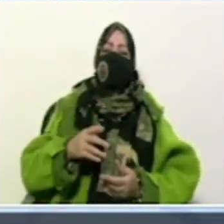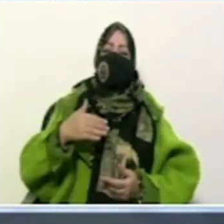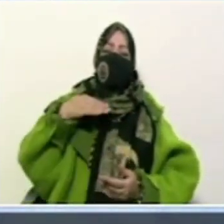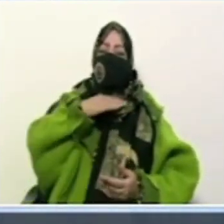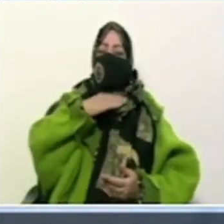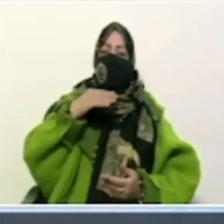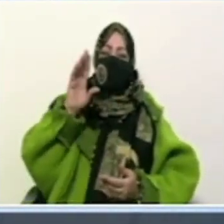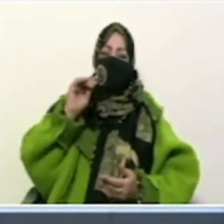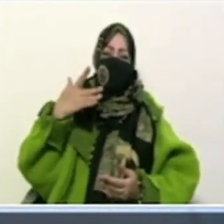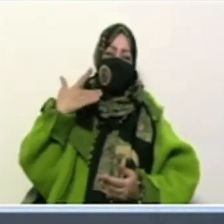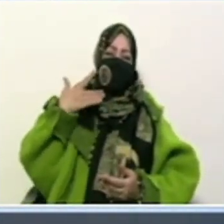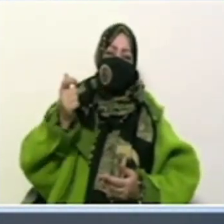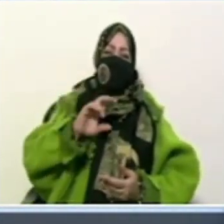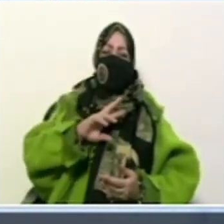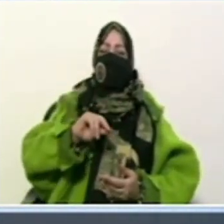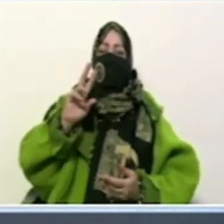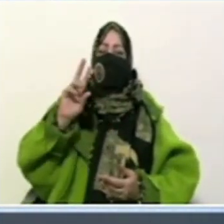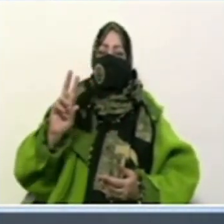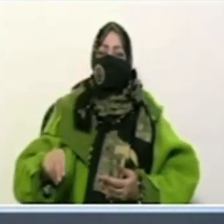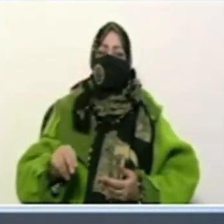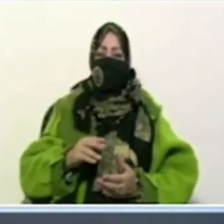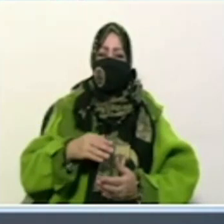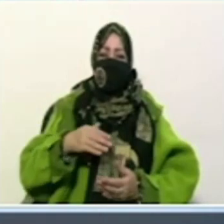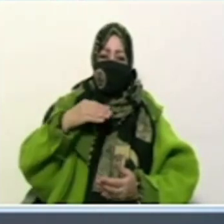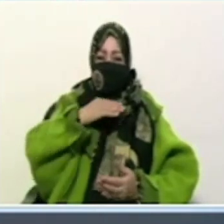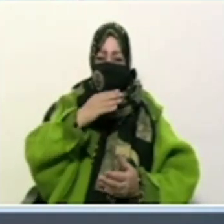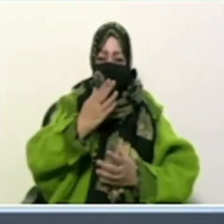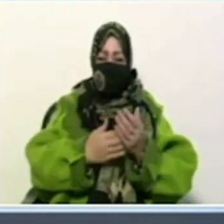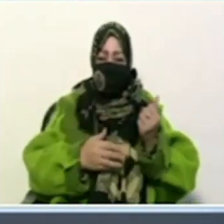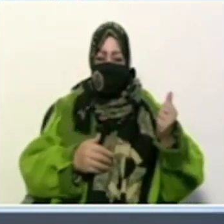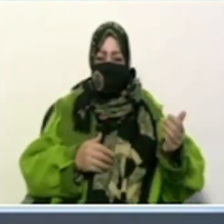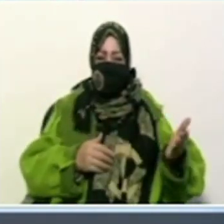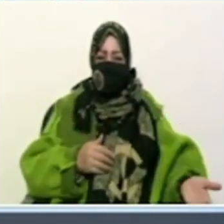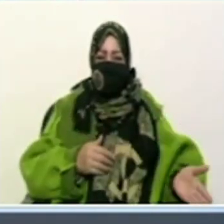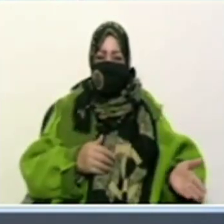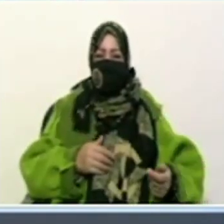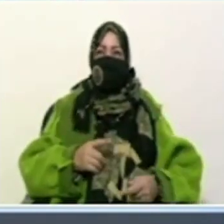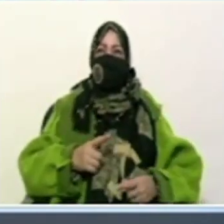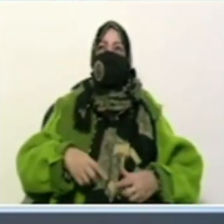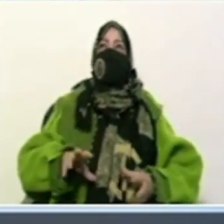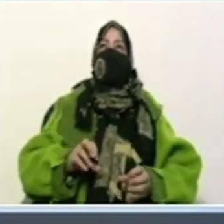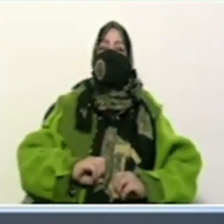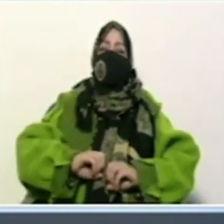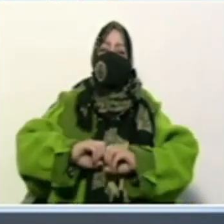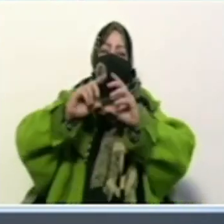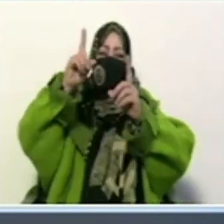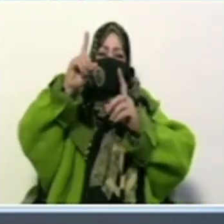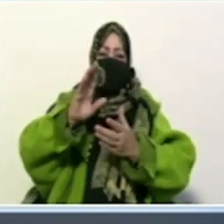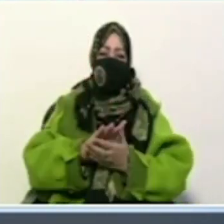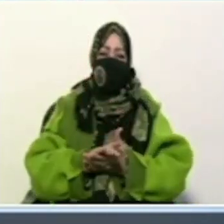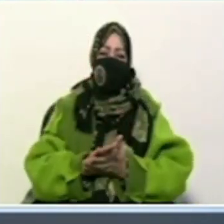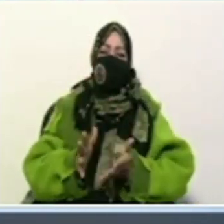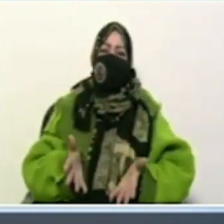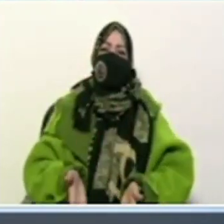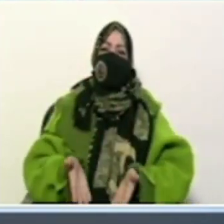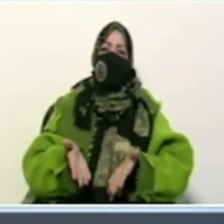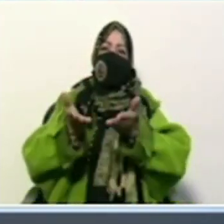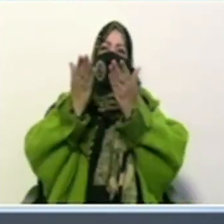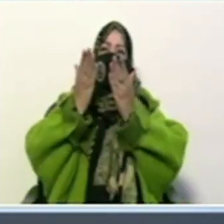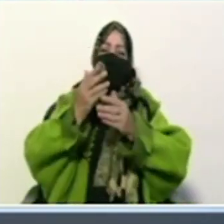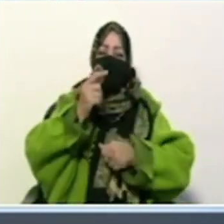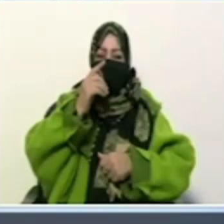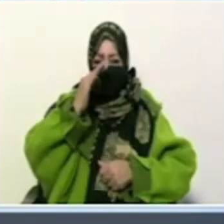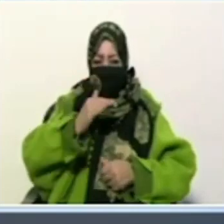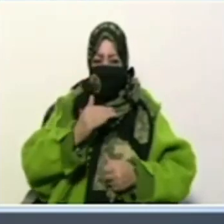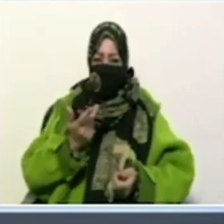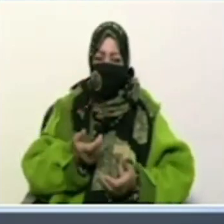الإنسان نسك لله. أيضا من الأحكام المشتركة بينهما تحريم بيع العقيقة بعد يعني بعد